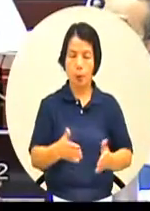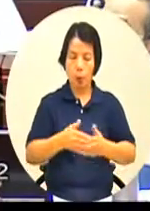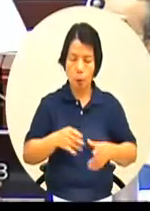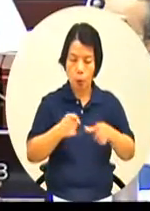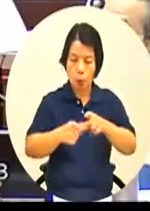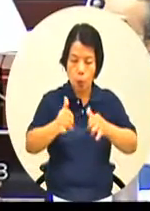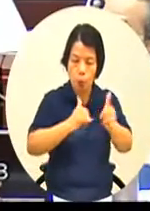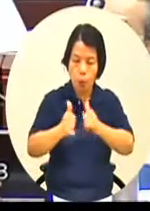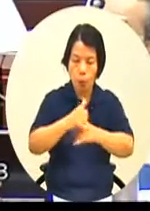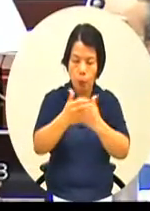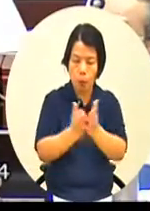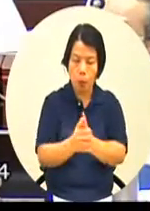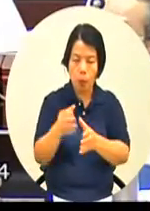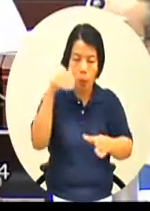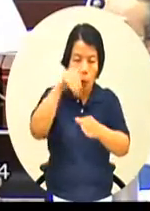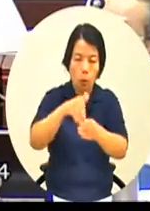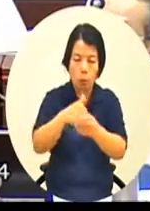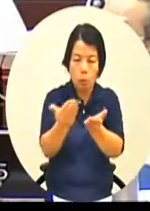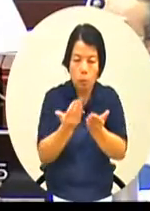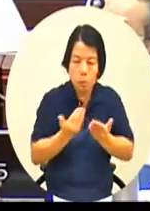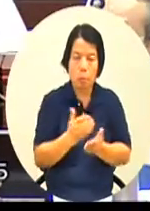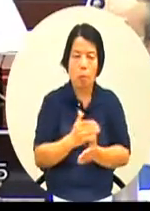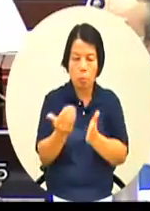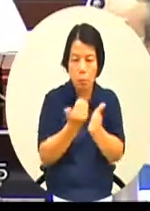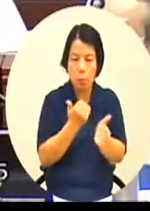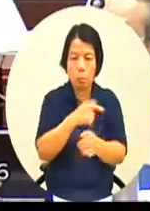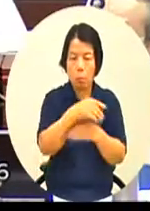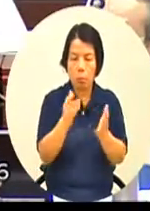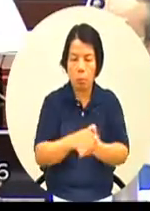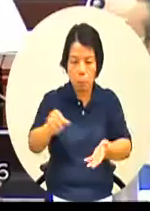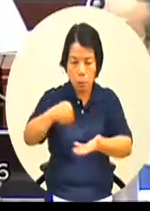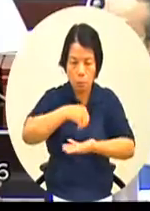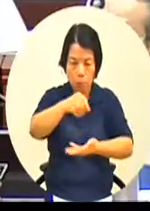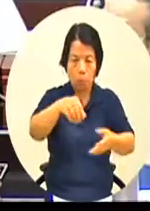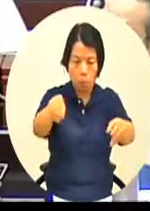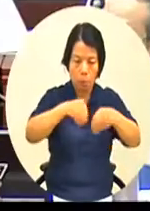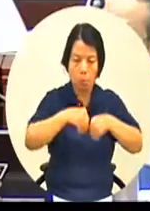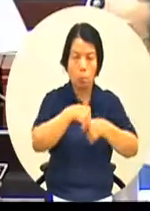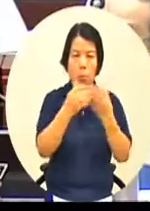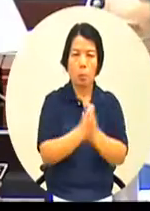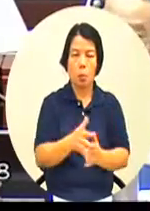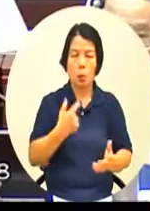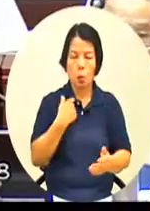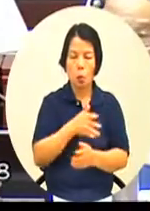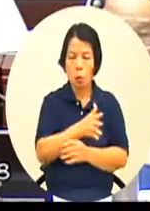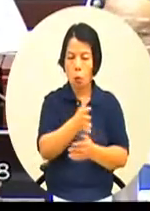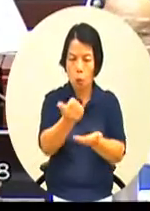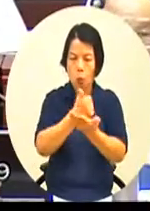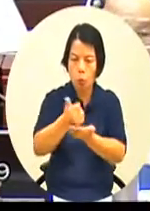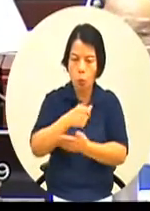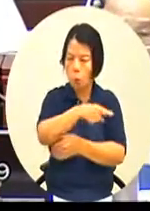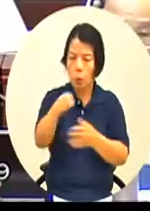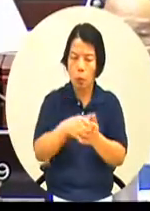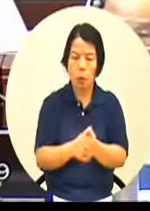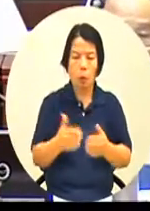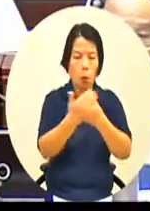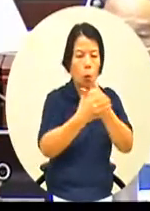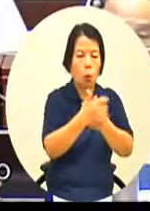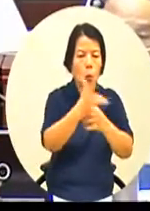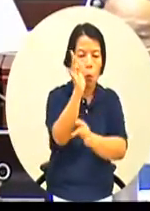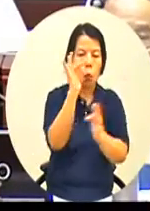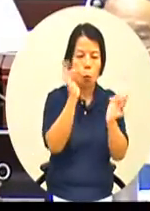坛，在投票之前哈，那各种意见可以进来。那可惜当邀请的高都门跟互助联盟都来啊，但